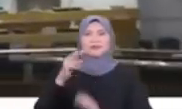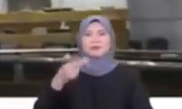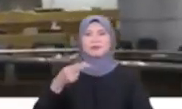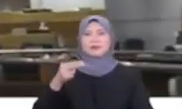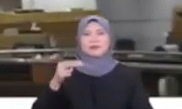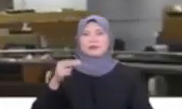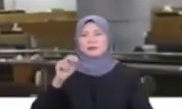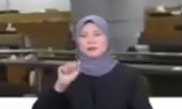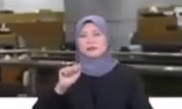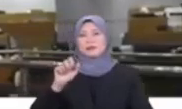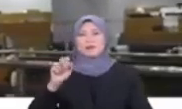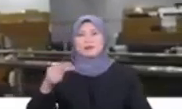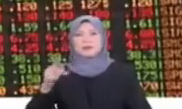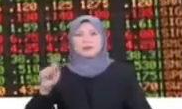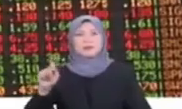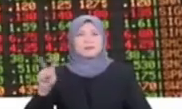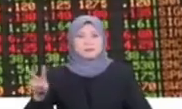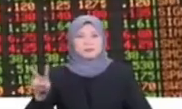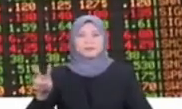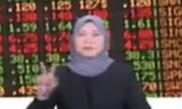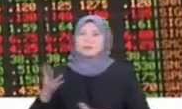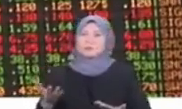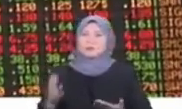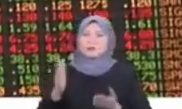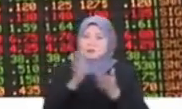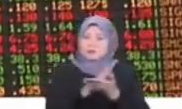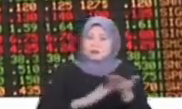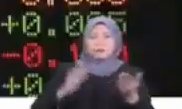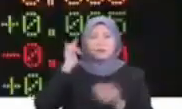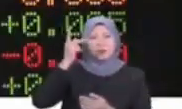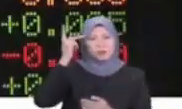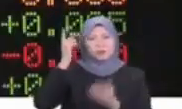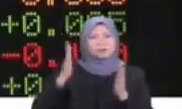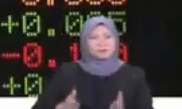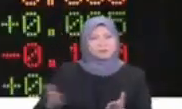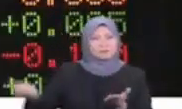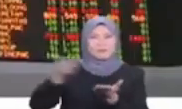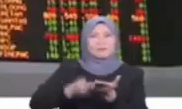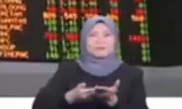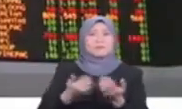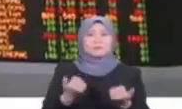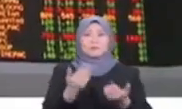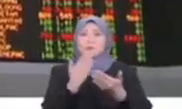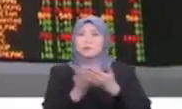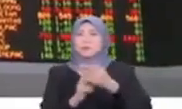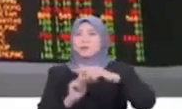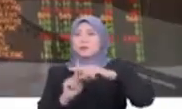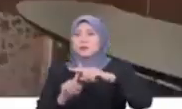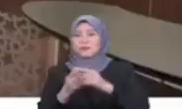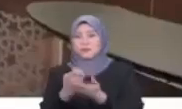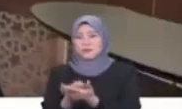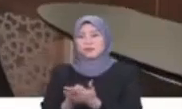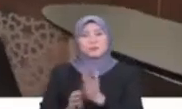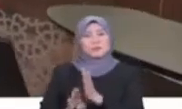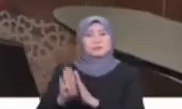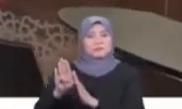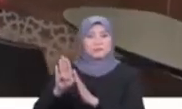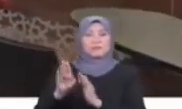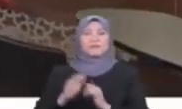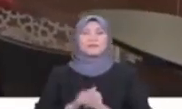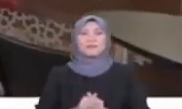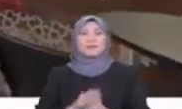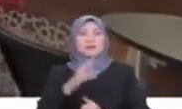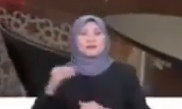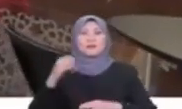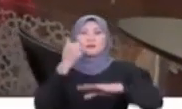di Proton City, penganalisis politik berpandangan langkah itu akan memberi impak positif kepada ekonomi negara. Malah ia